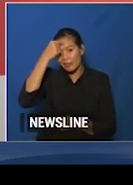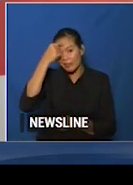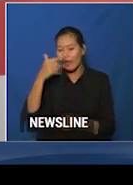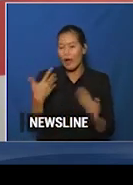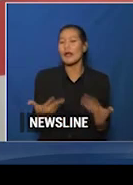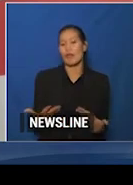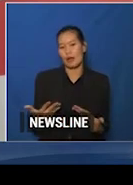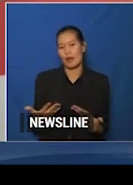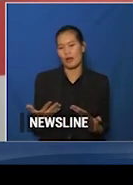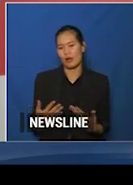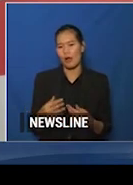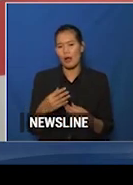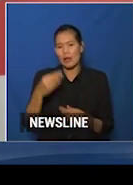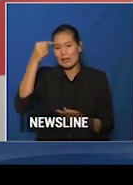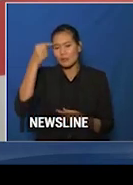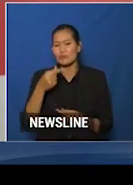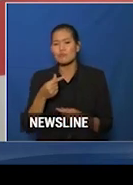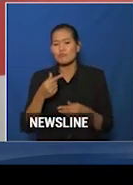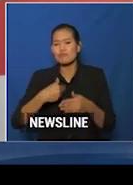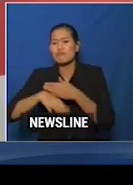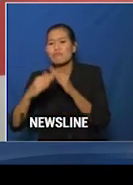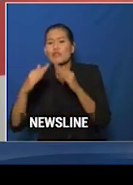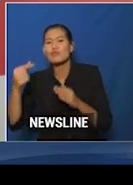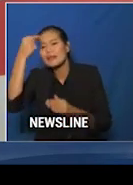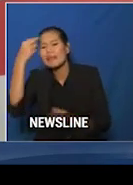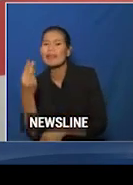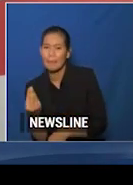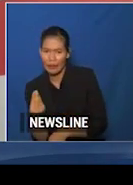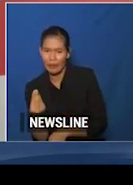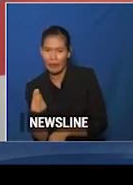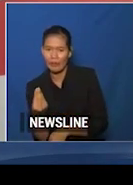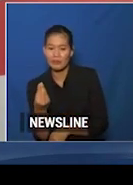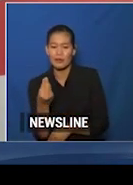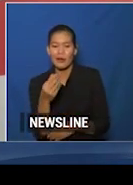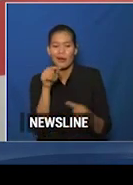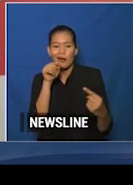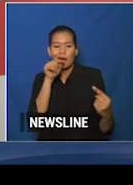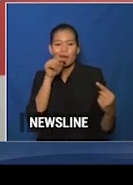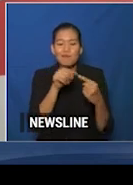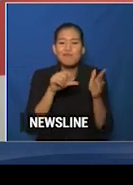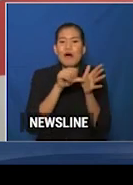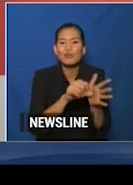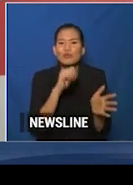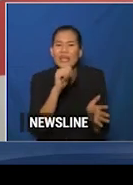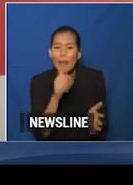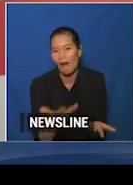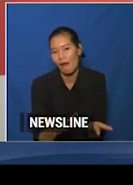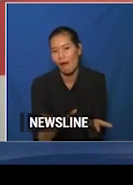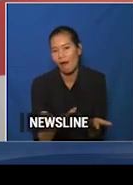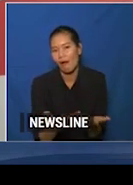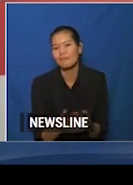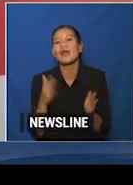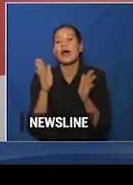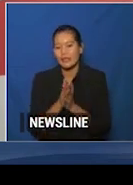rumah sakit kemana kita meminta bantuan Hai kemudian kita juga harus Hai mensosialisasikan tentang